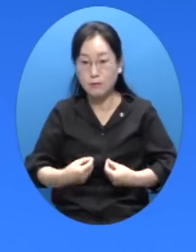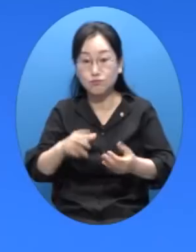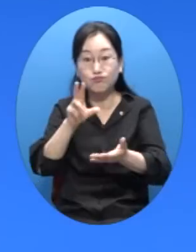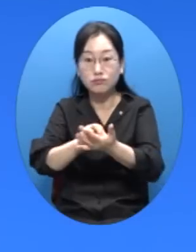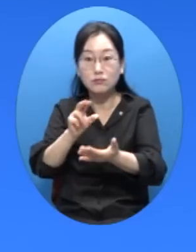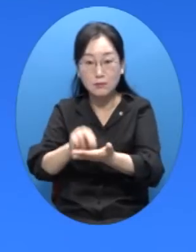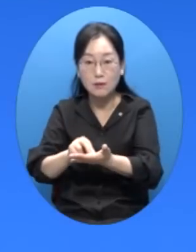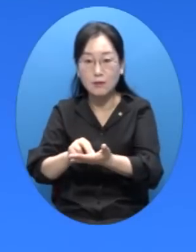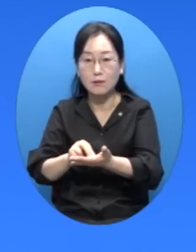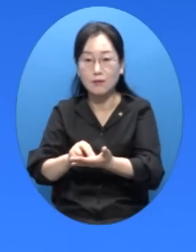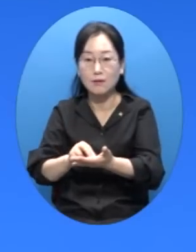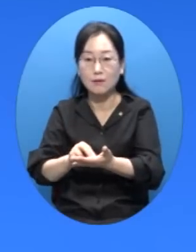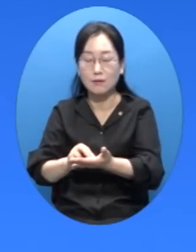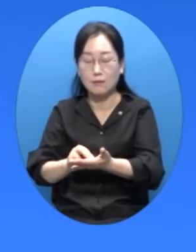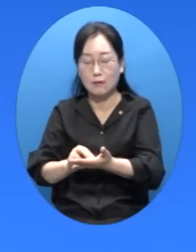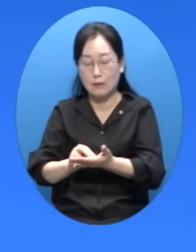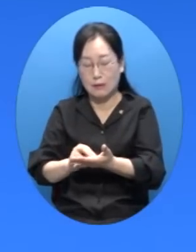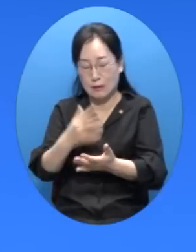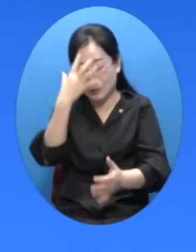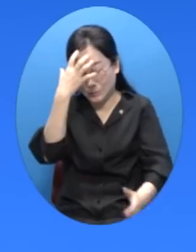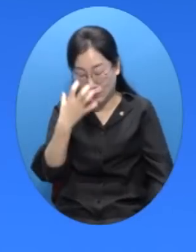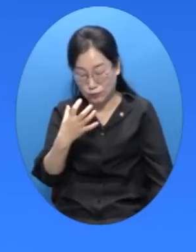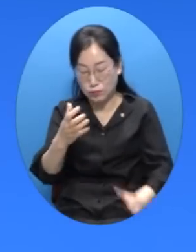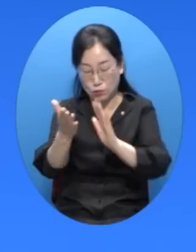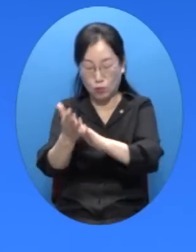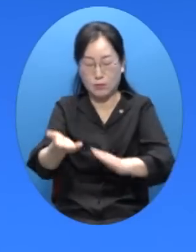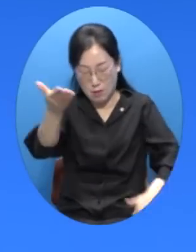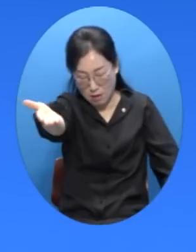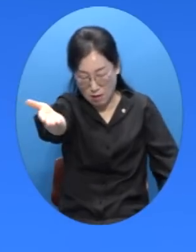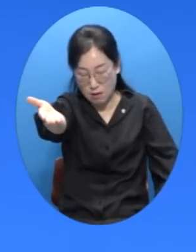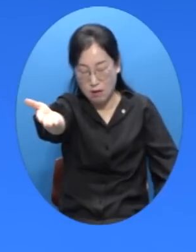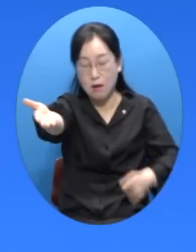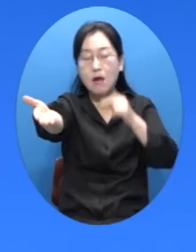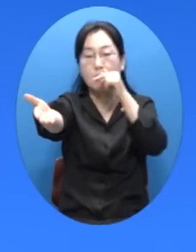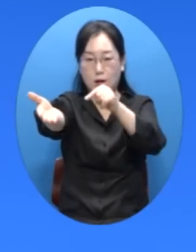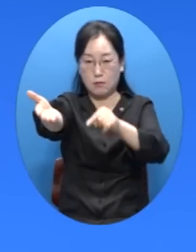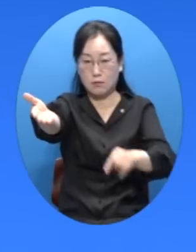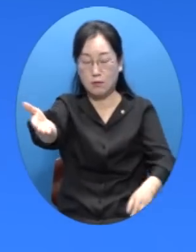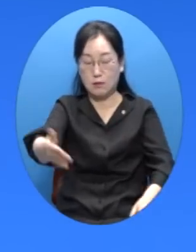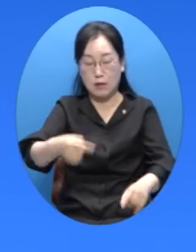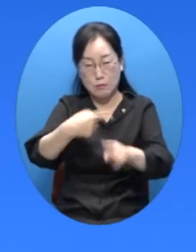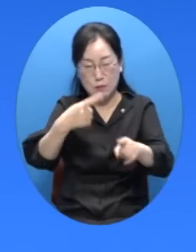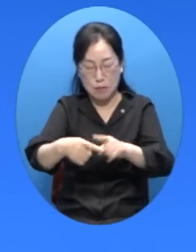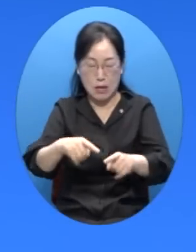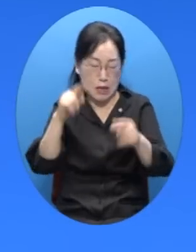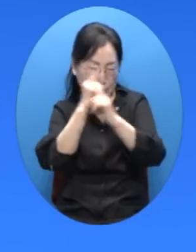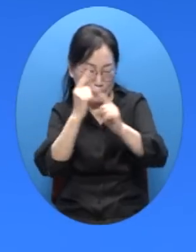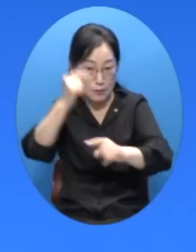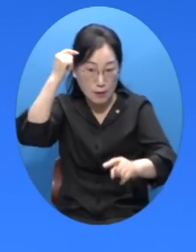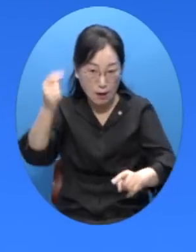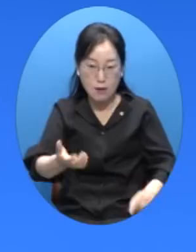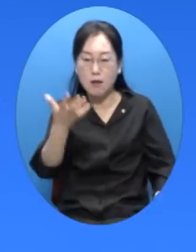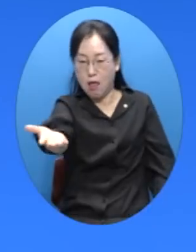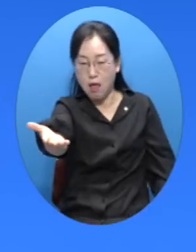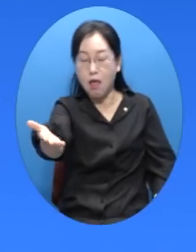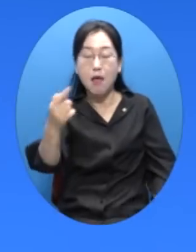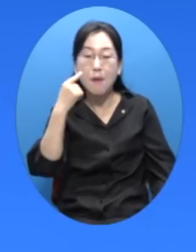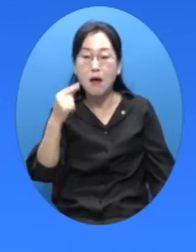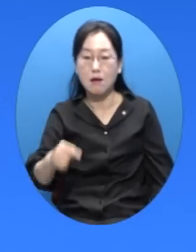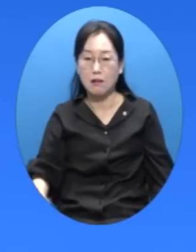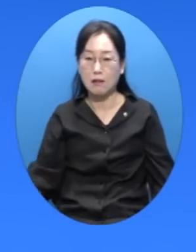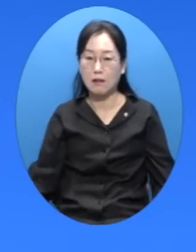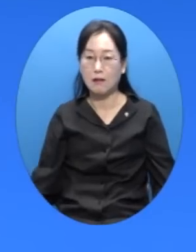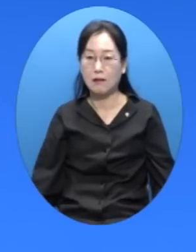속에 메마르던 내 손을 내밀어라. 비판적이고 부정적인 생각으로 메마르던 내 손을 내밀어라.